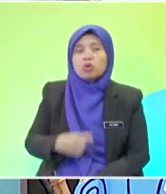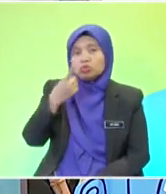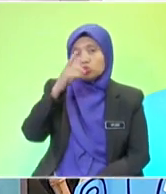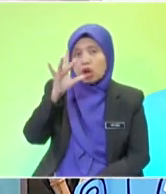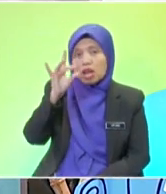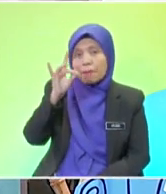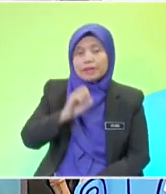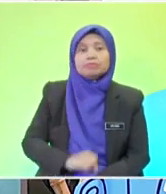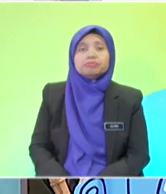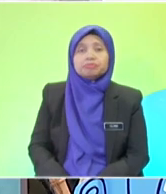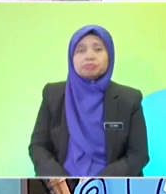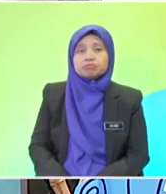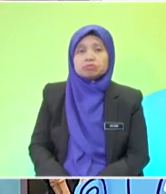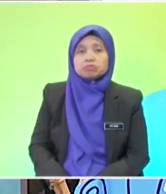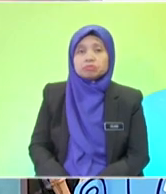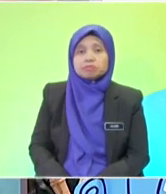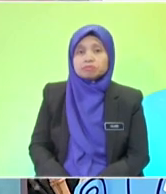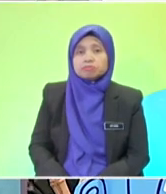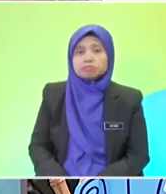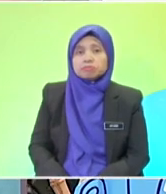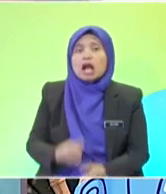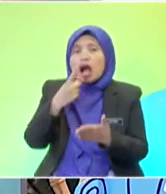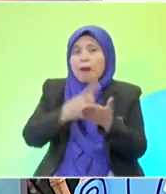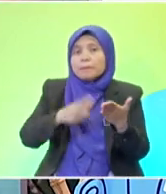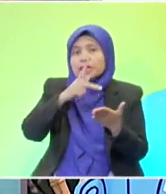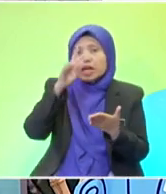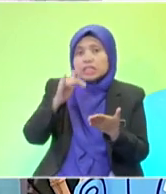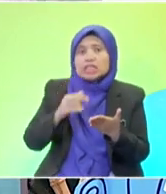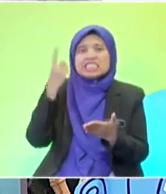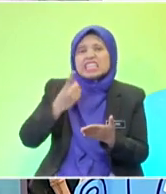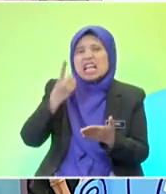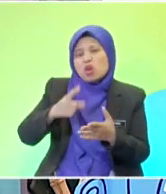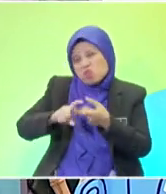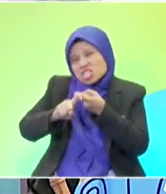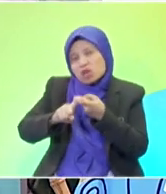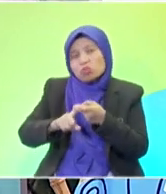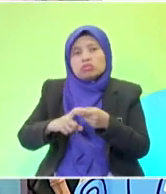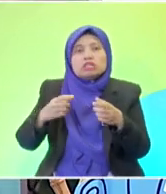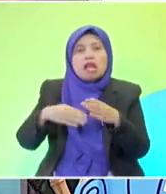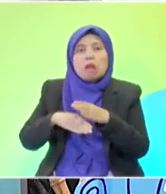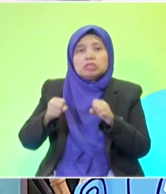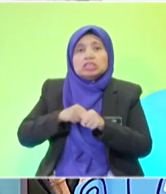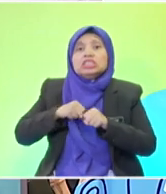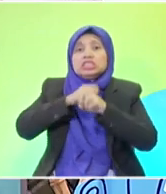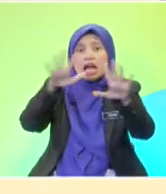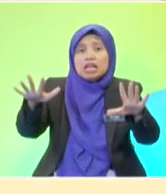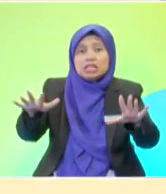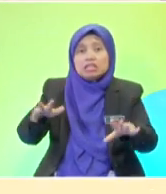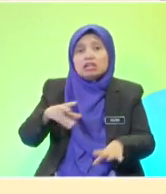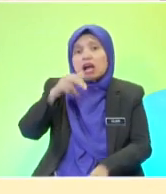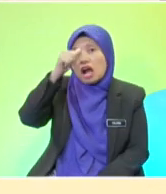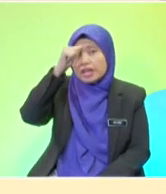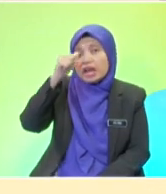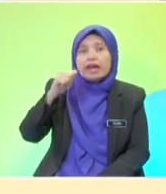8 Akhirnya saya kira apakah yang sering tersangkut pada jala Ayah Aina sekarang